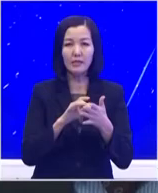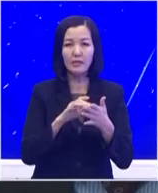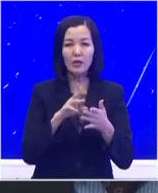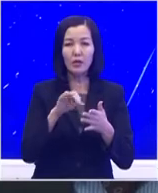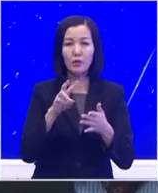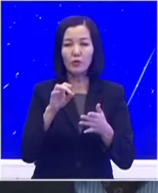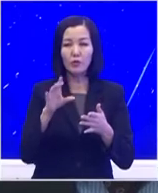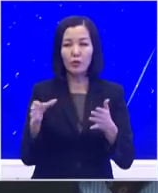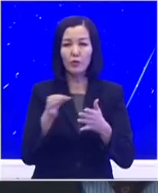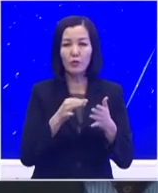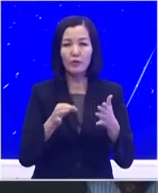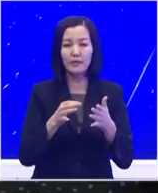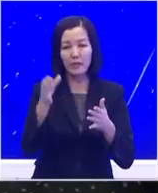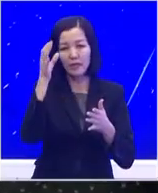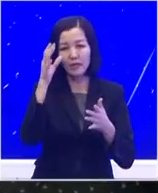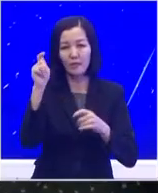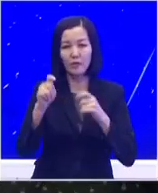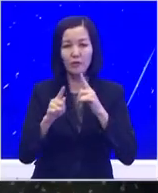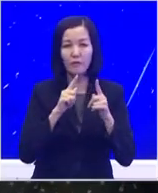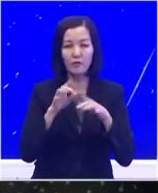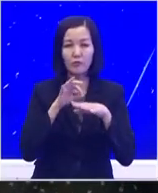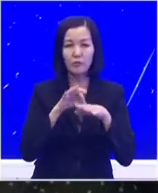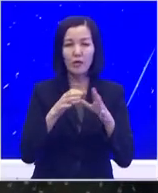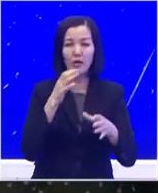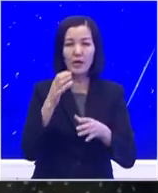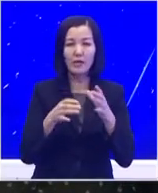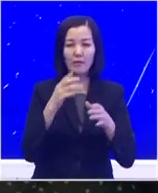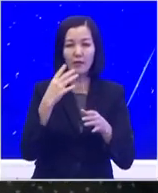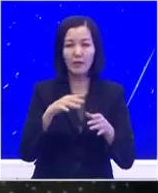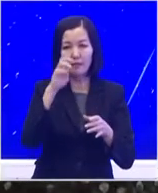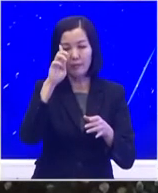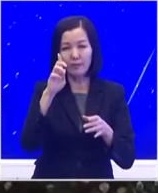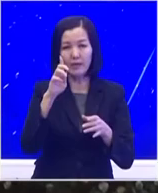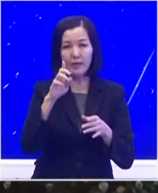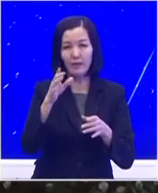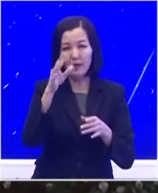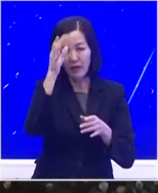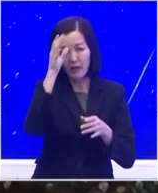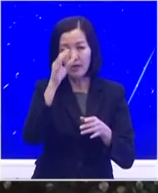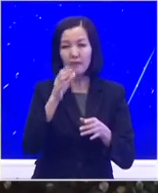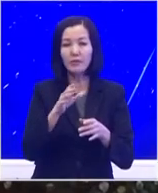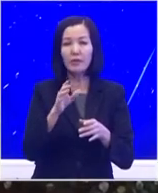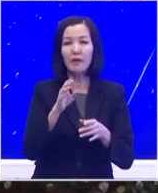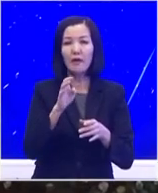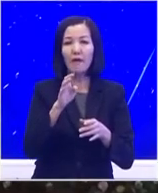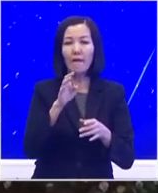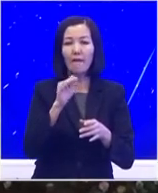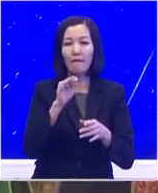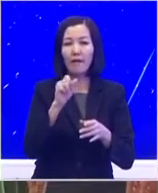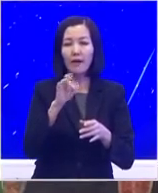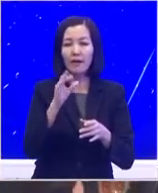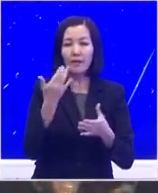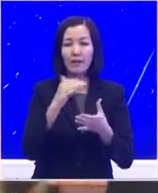облысында ғылыми симпозиумдар өткізу жоспарланған. Оған әлемнің 40-тан астам елінен ғалымдар, Фараби танушылар қатыспақ. Сонымен